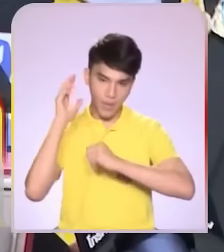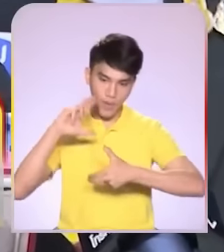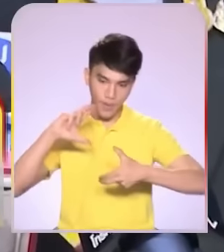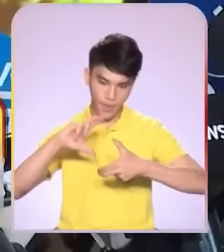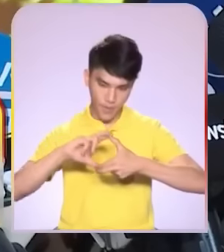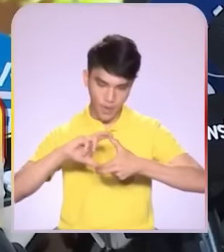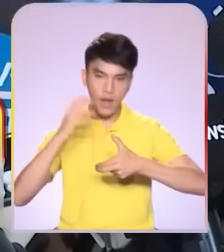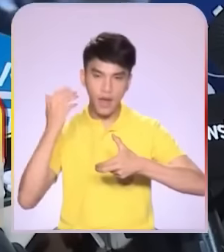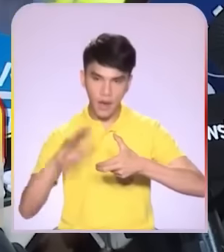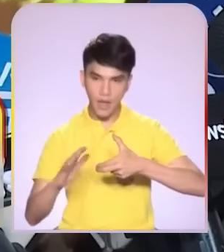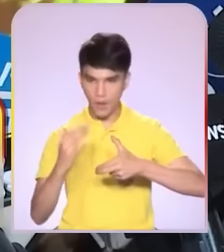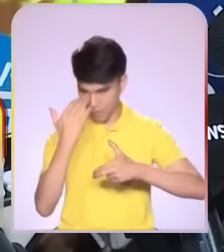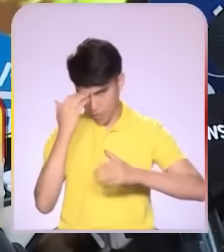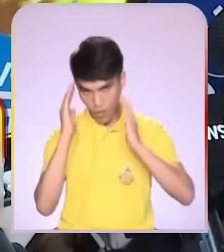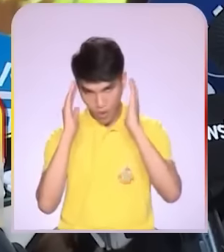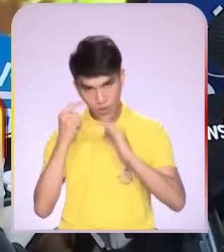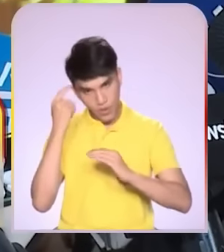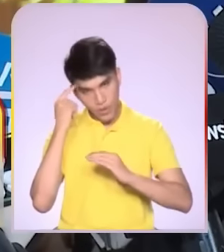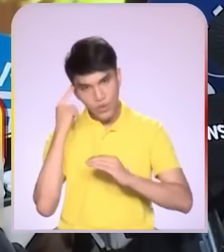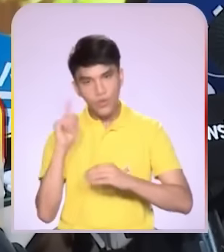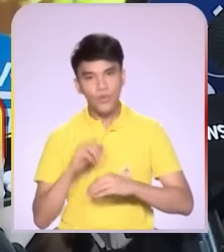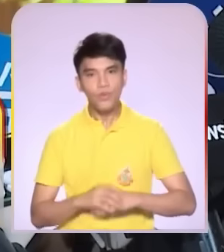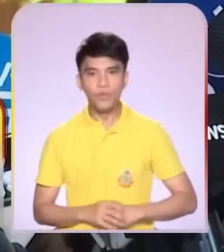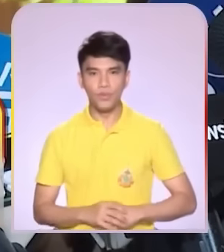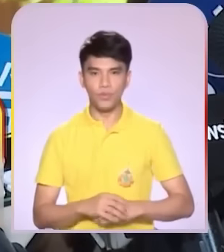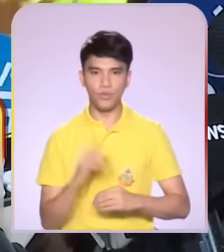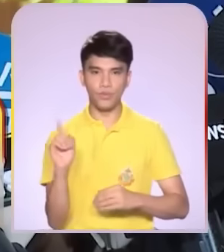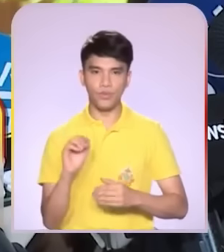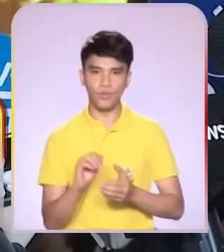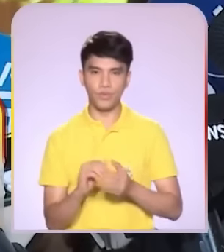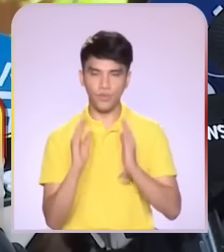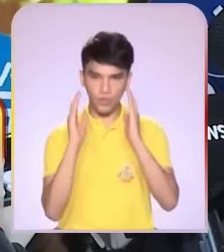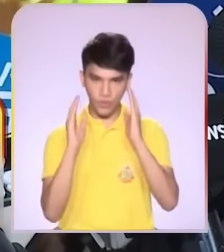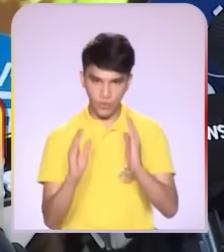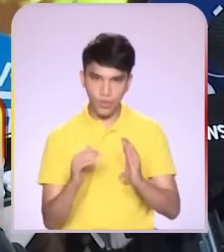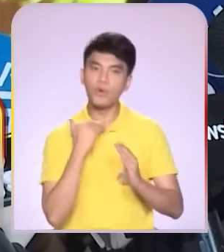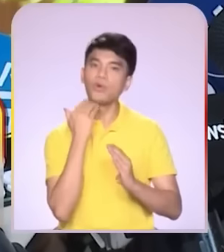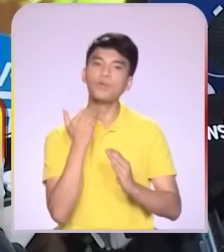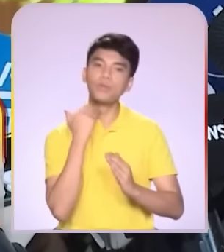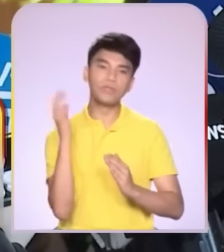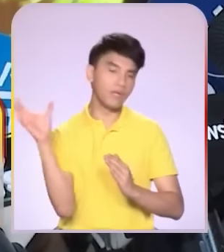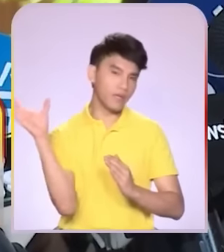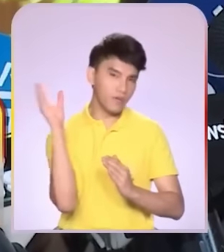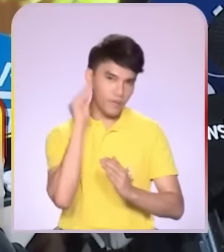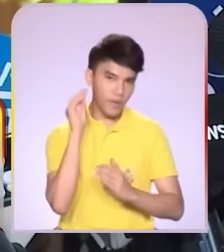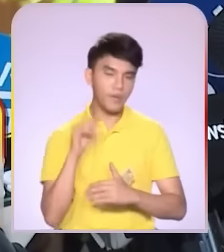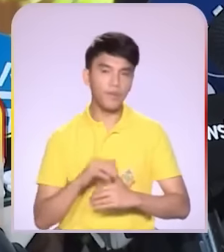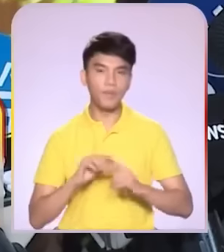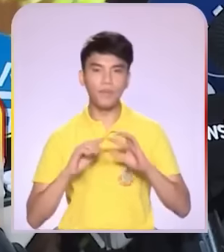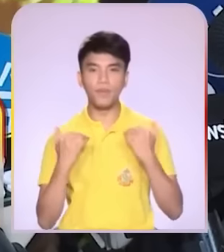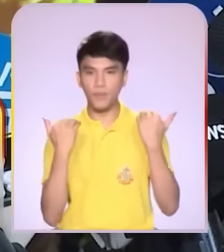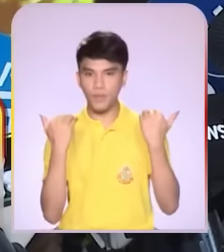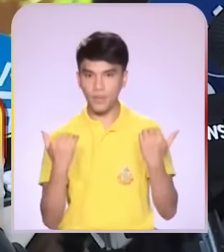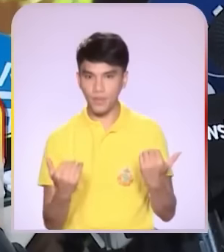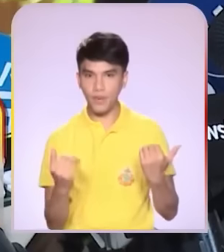ฐหลังจากที่ถูกพุ่งเป้าว่าเนี่ยคุณสามารถเนี่ยเป็นบุคคลที่อยู่ในคลิปเสียงเมื่อสักครู่นี้แต่ทางด้าน